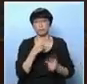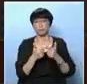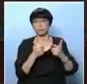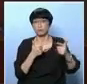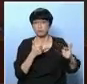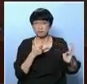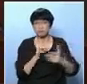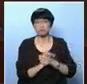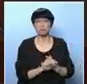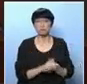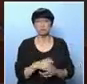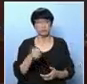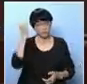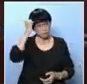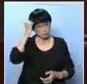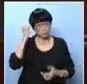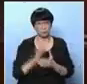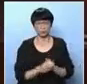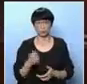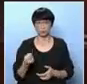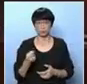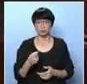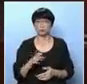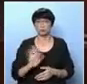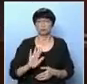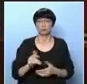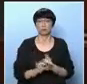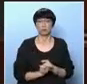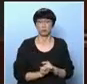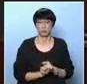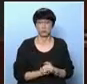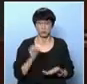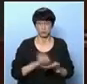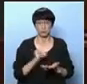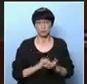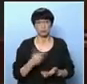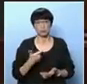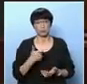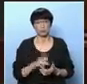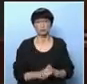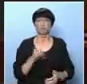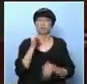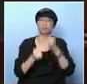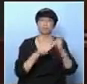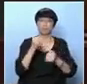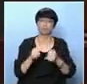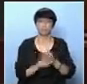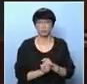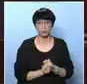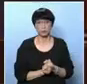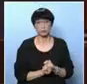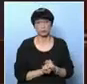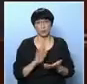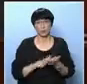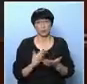虛，將轉實為虛跌曬落海呢？一定会有好多人丙你，我就丙少两句，